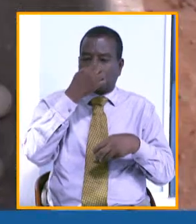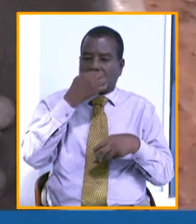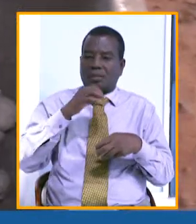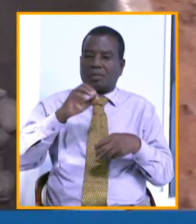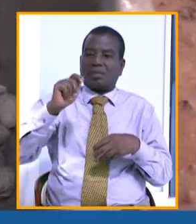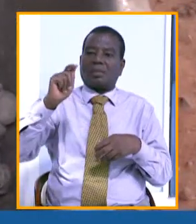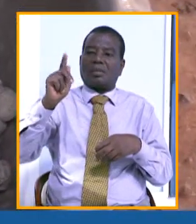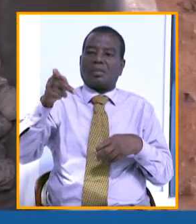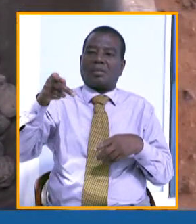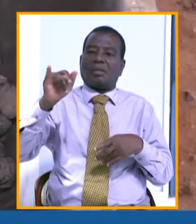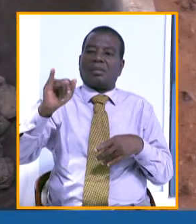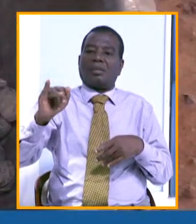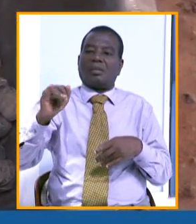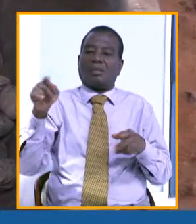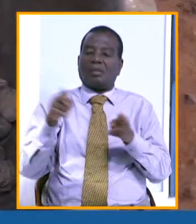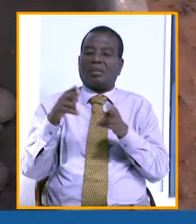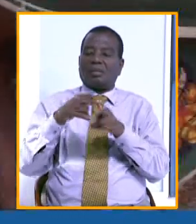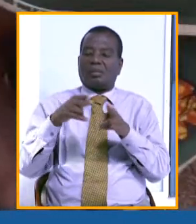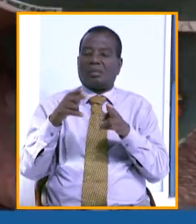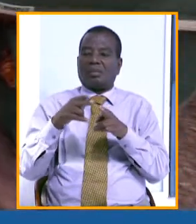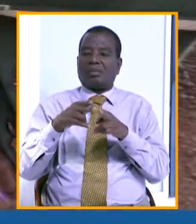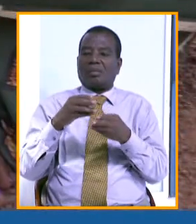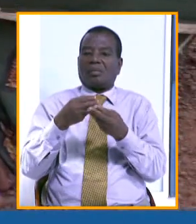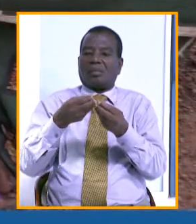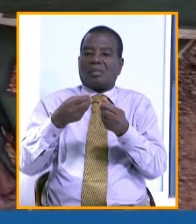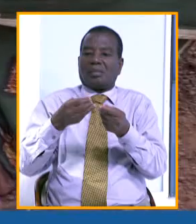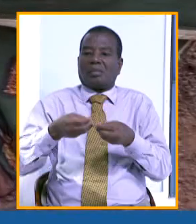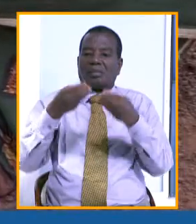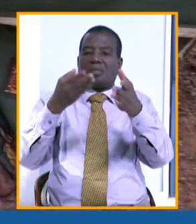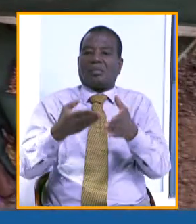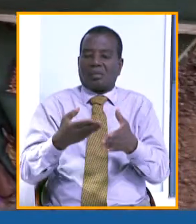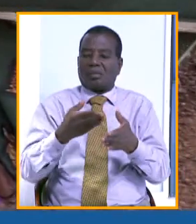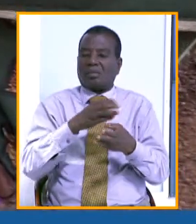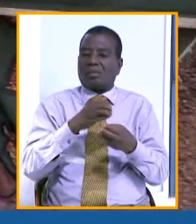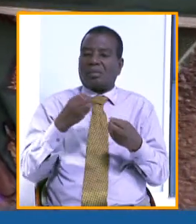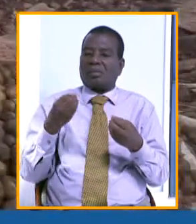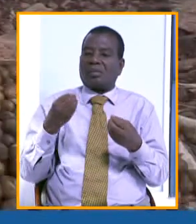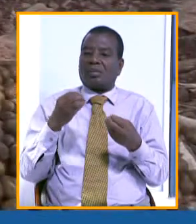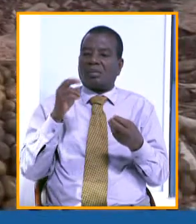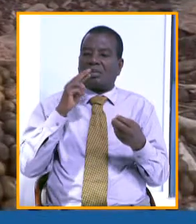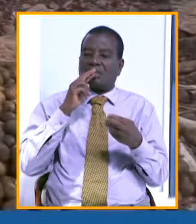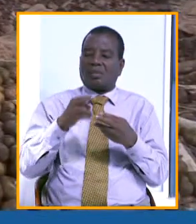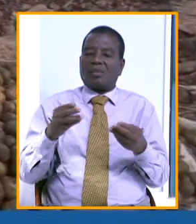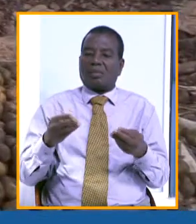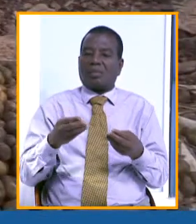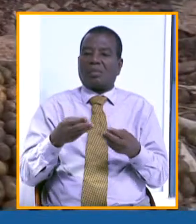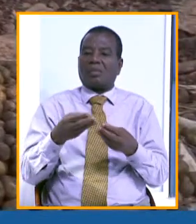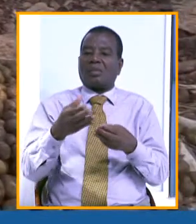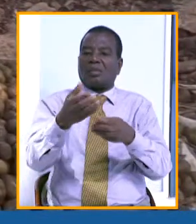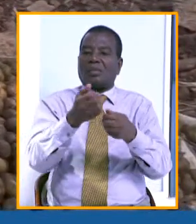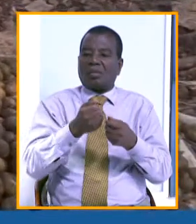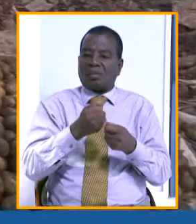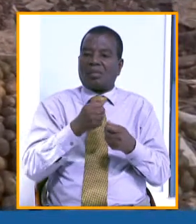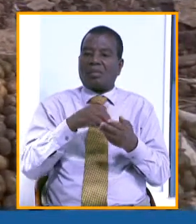d'akpi. Ces petites graines qui fournissent une sauce très appréciée en Côte d'Ivoire sont obtenues après un long processus que maîtrise